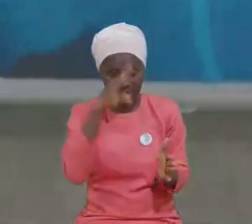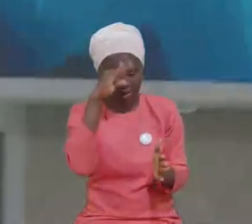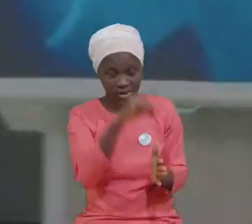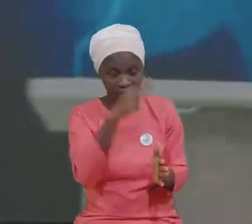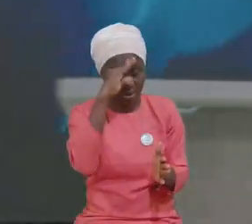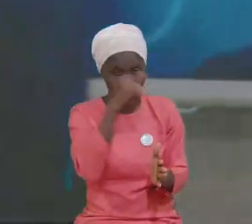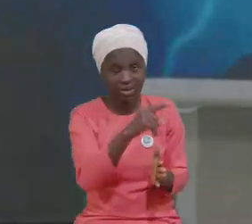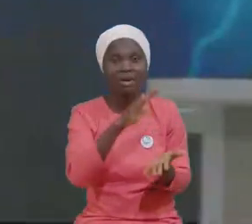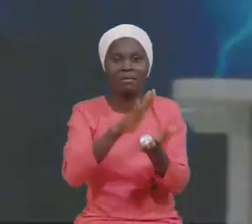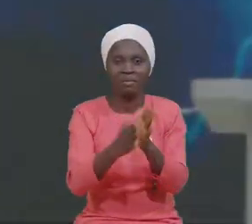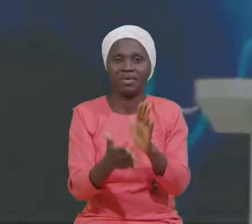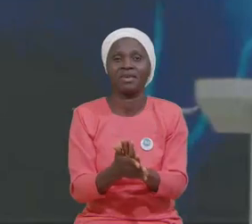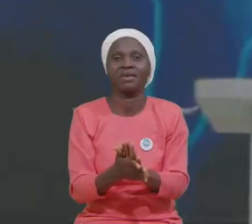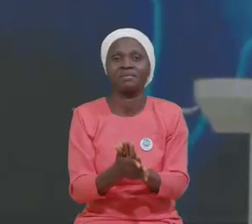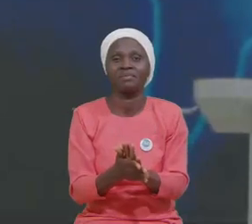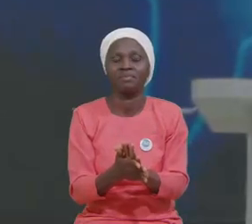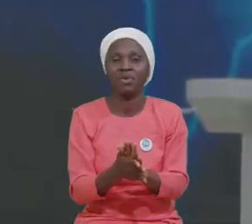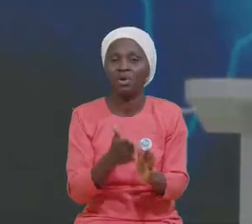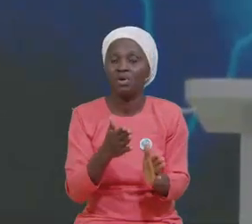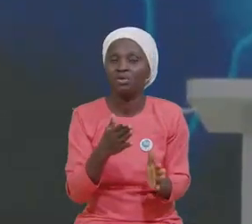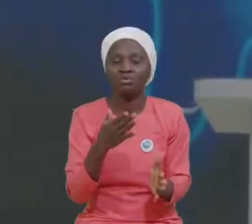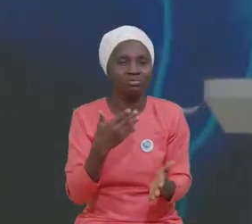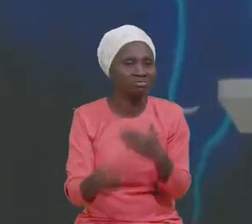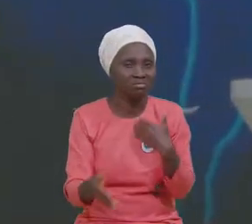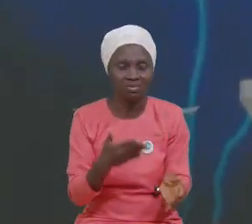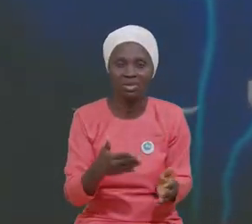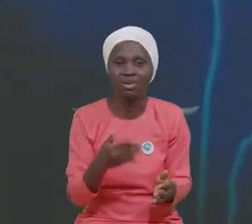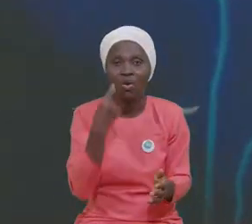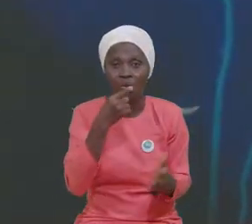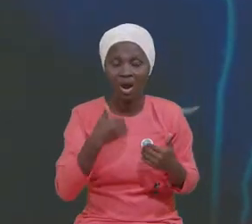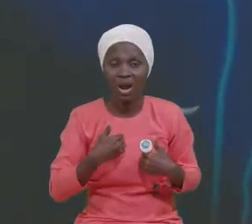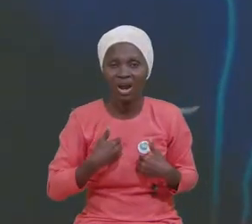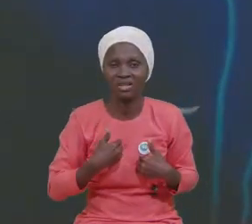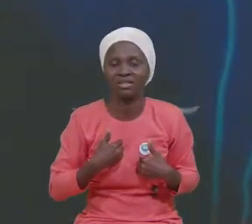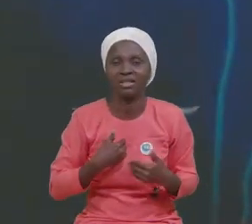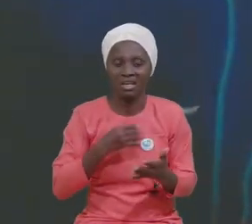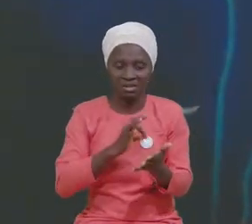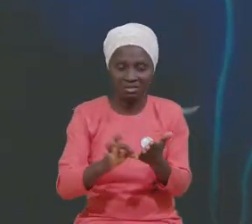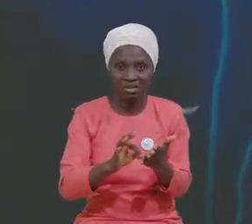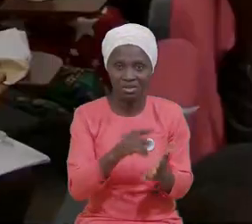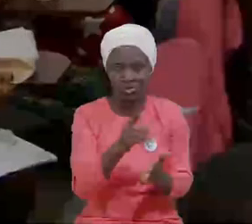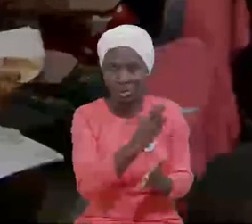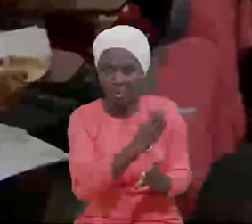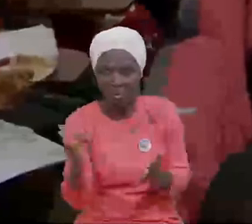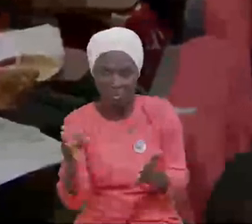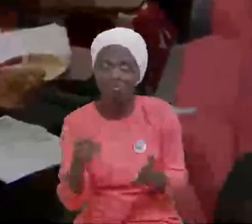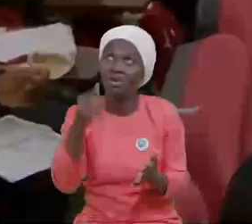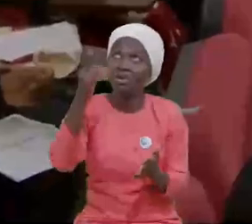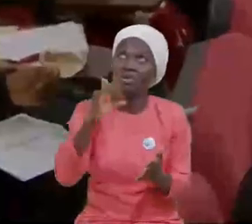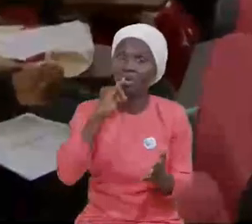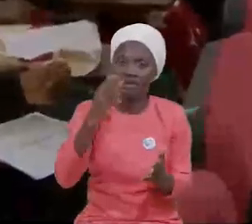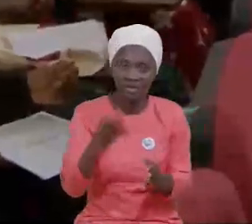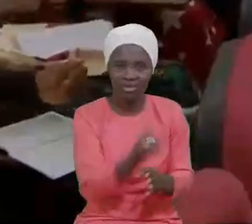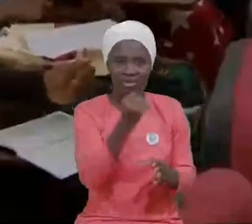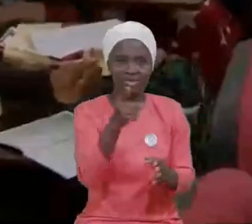devenu. Peu importe ce qu'on a écrit sur toi, dit de toi, Dieu va te reprendre.